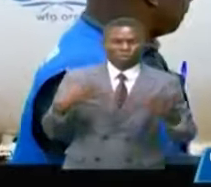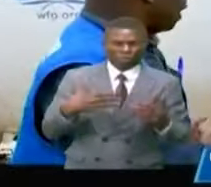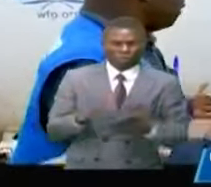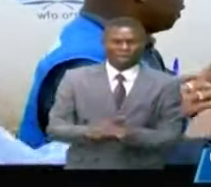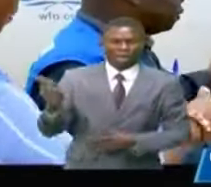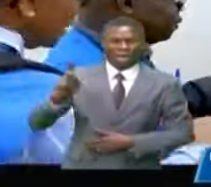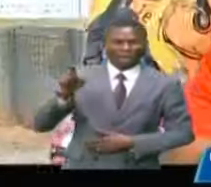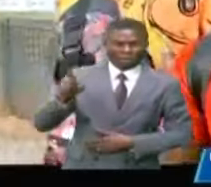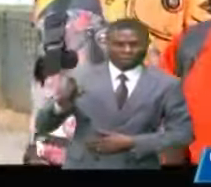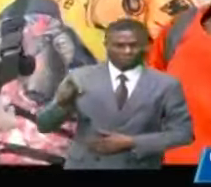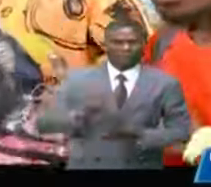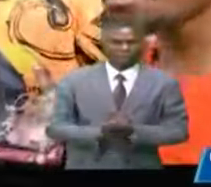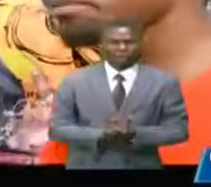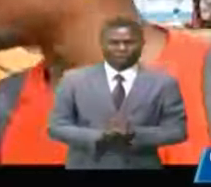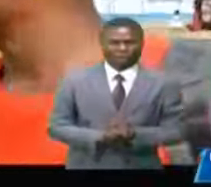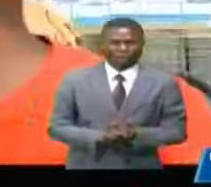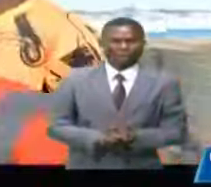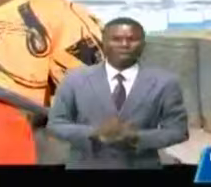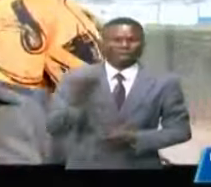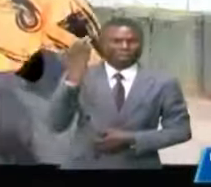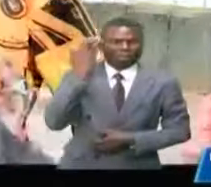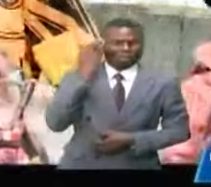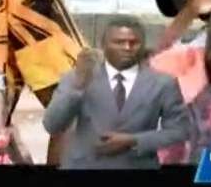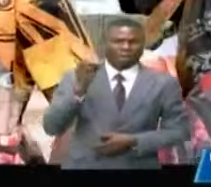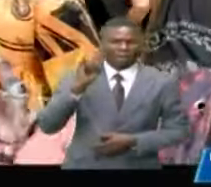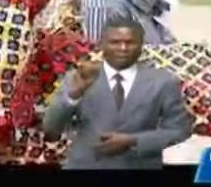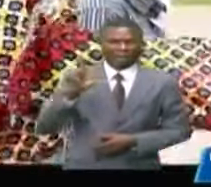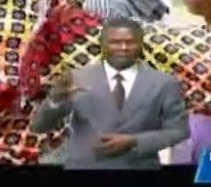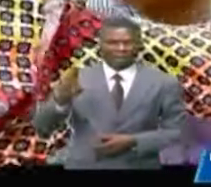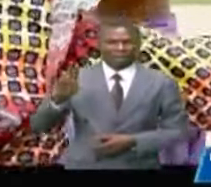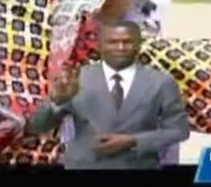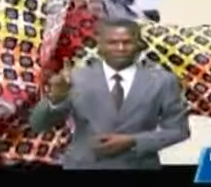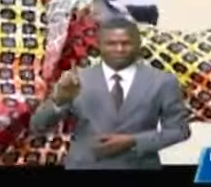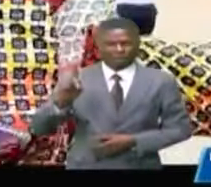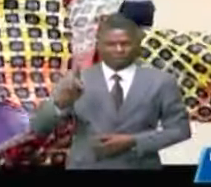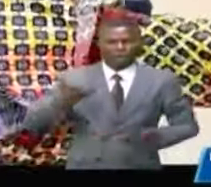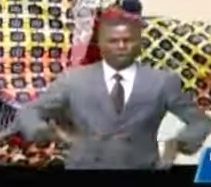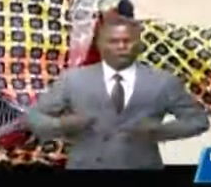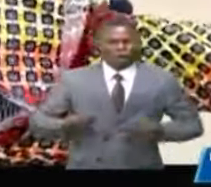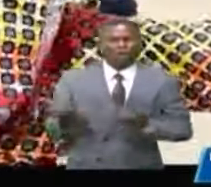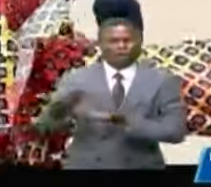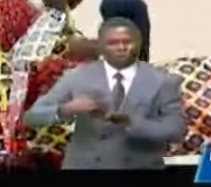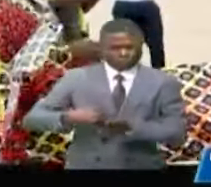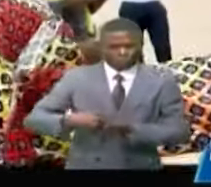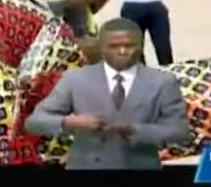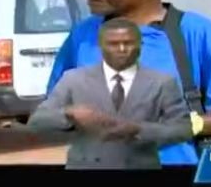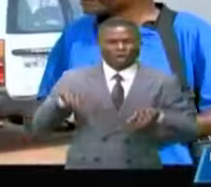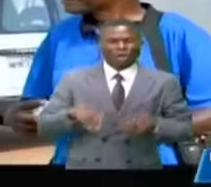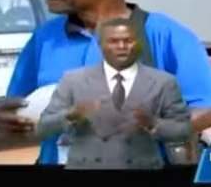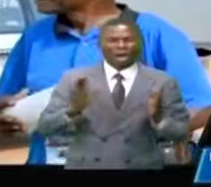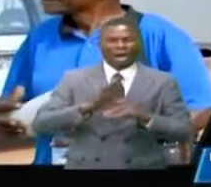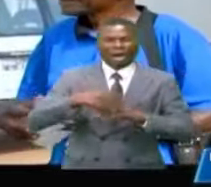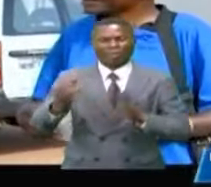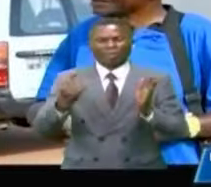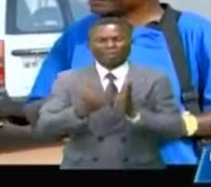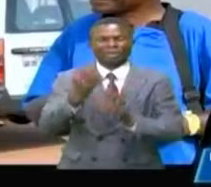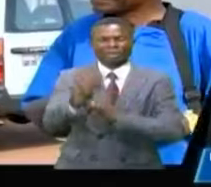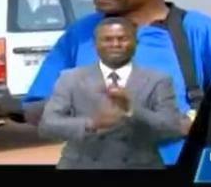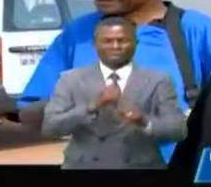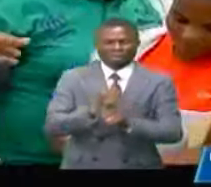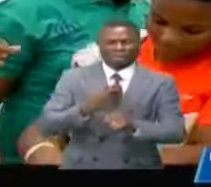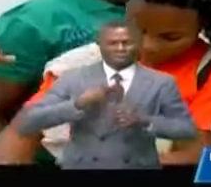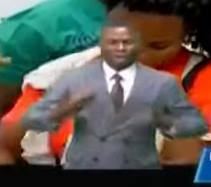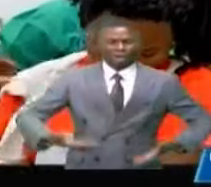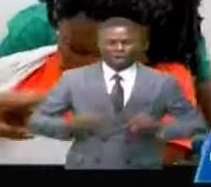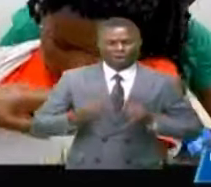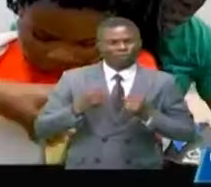phénomène Kamuna Sapu. Paul Ilunga est très ému de retrouver la terre de ses ancêtres 6 ans plus tard. Je suis très content, je suis